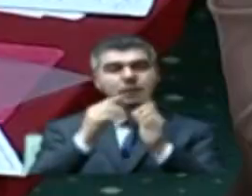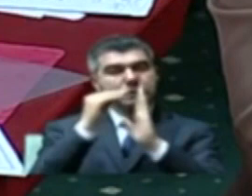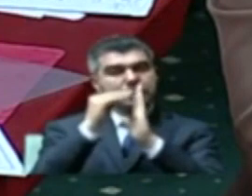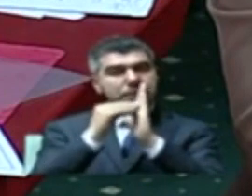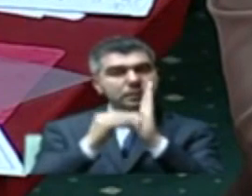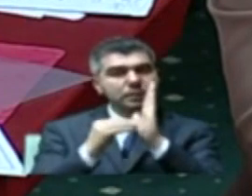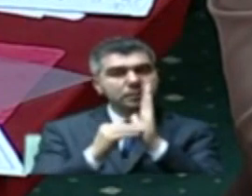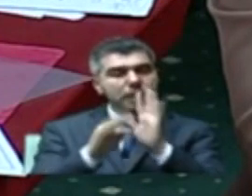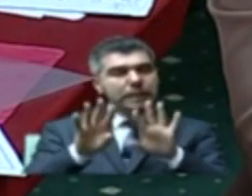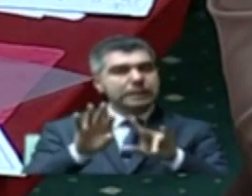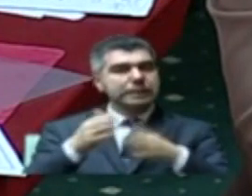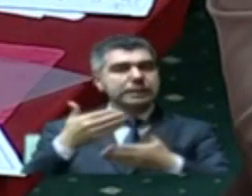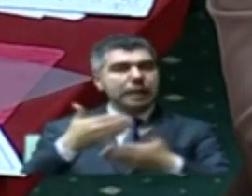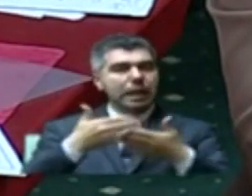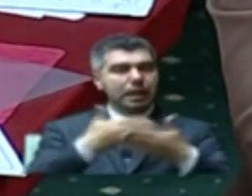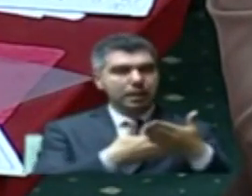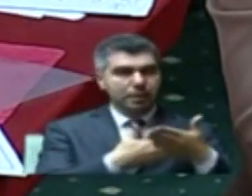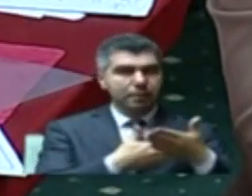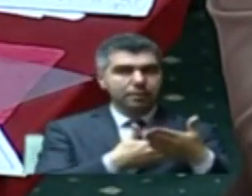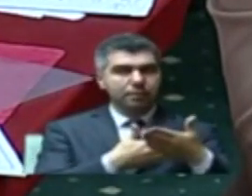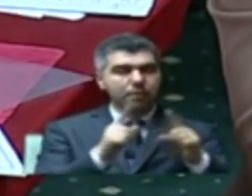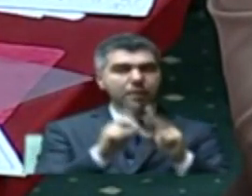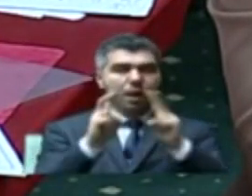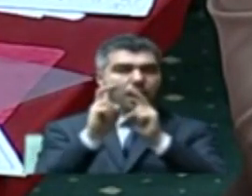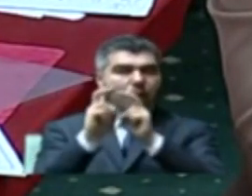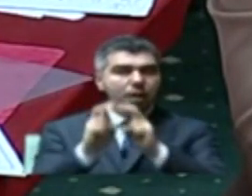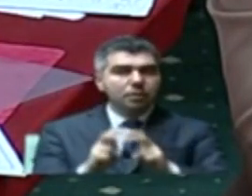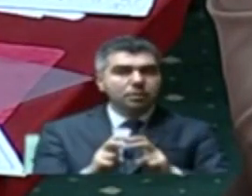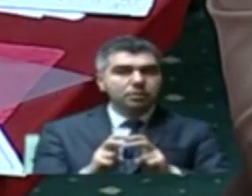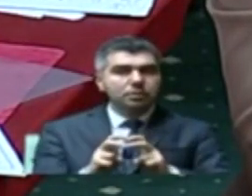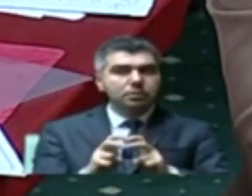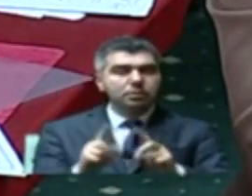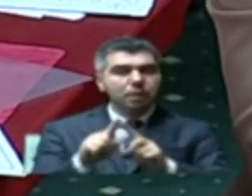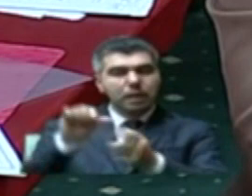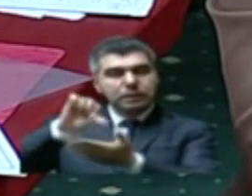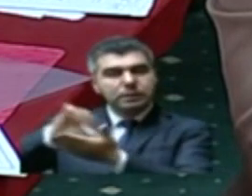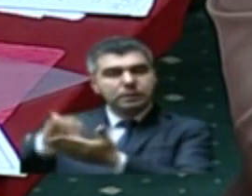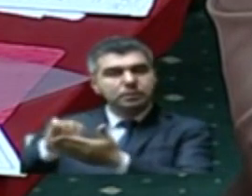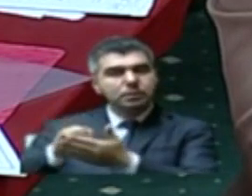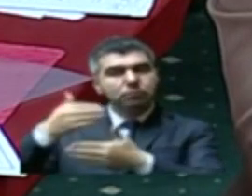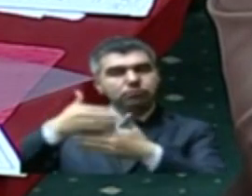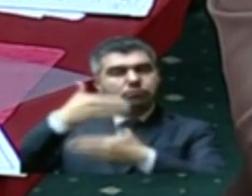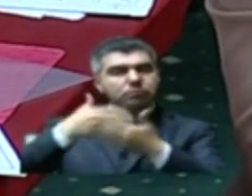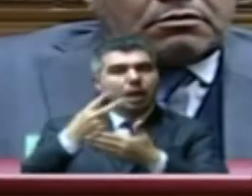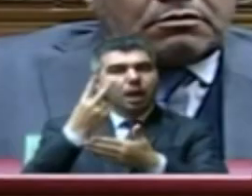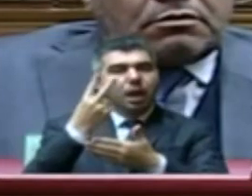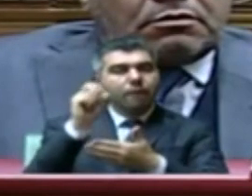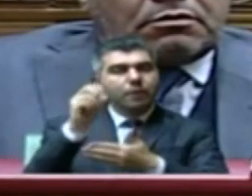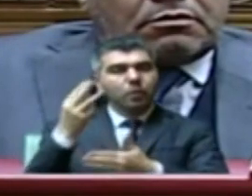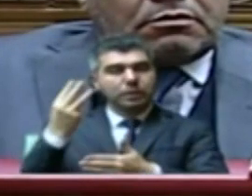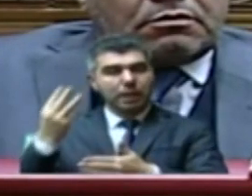إحدى التقارير من تقليص عدد ديال المؤسسات الرعاية الاجتماعية في سنة 2013